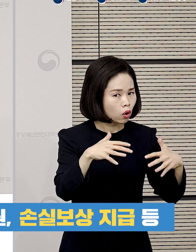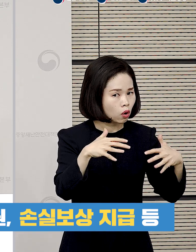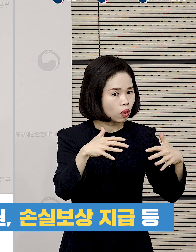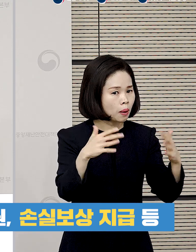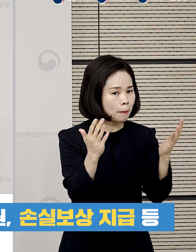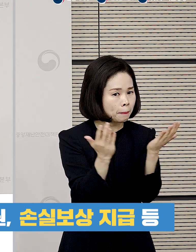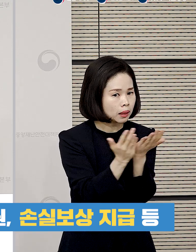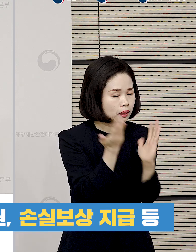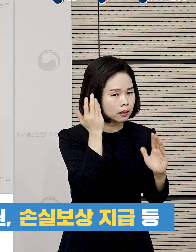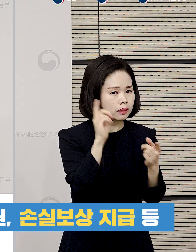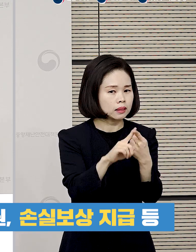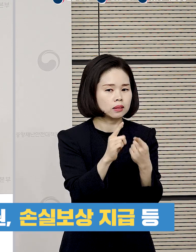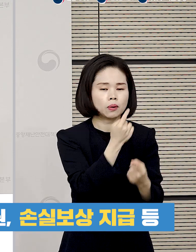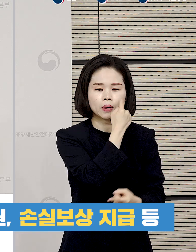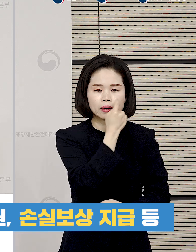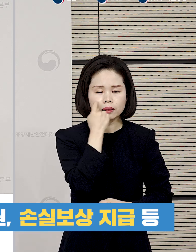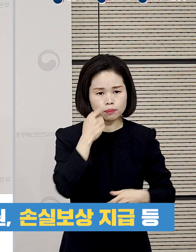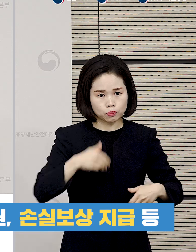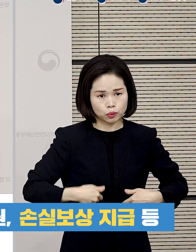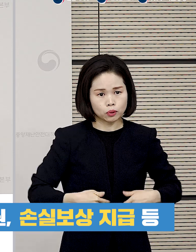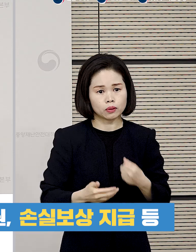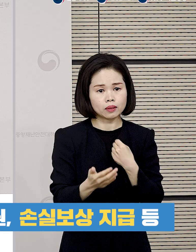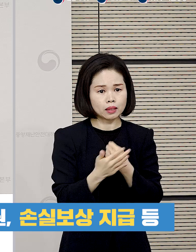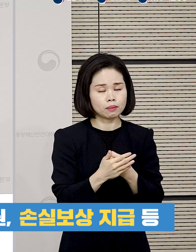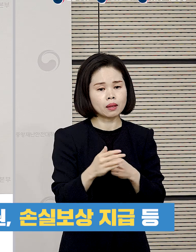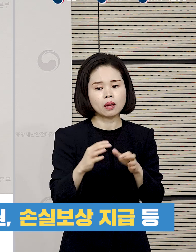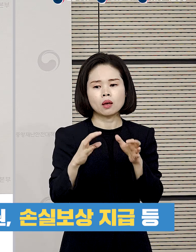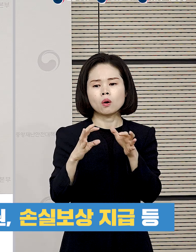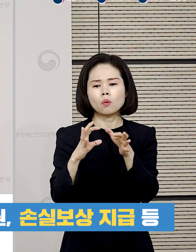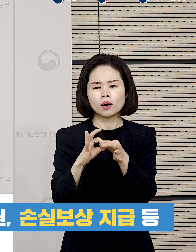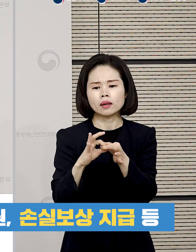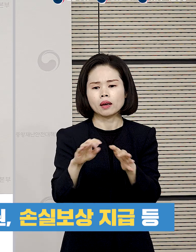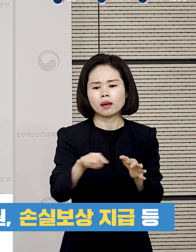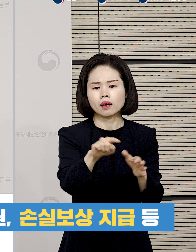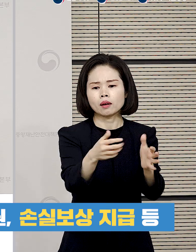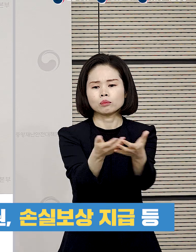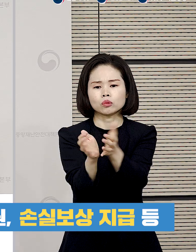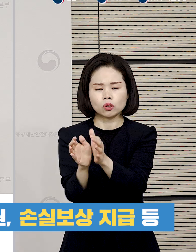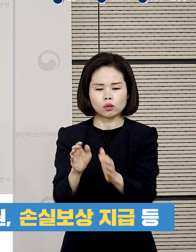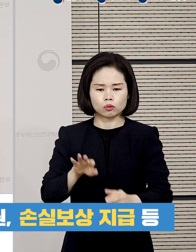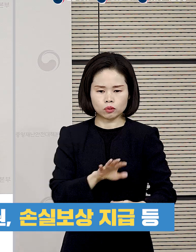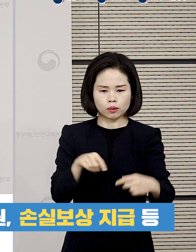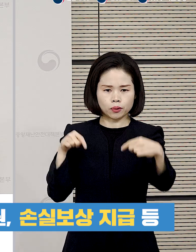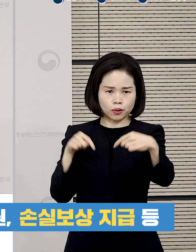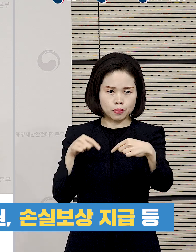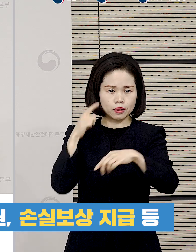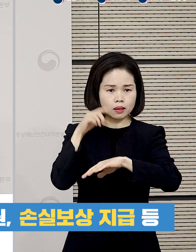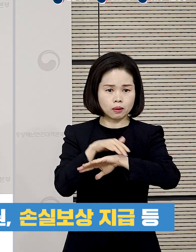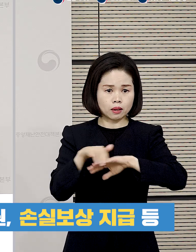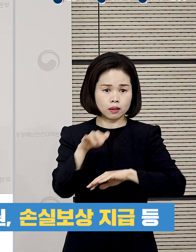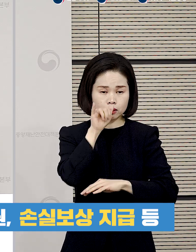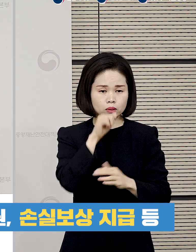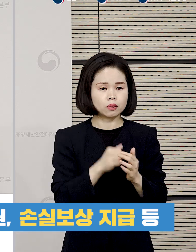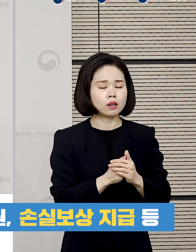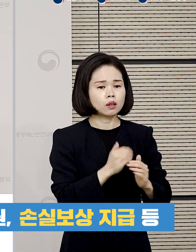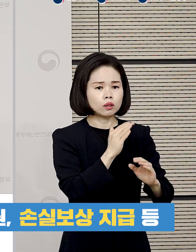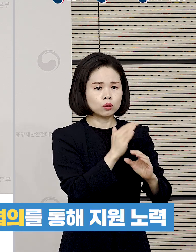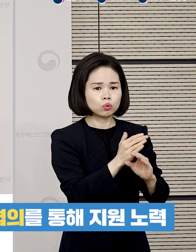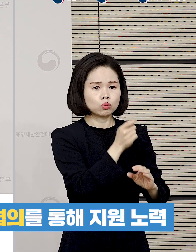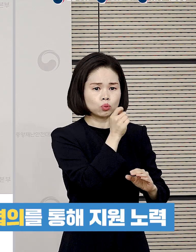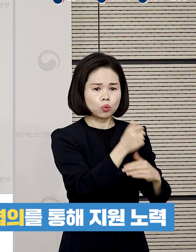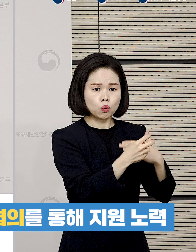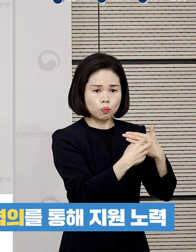것은 요건이 되는지 여부부터 좀 살펴봐야 되기 때문에 이러한 부분들은 관계부처와 협의를 진행하려고